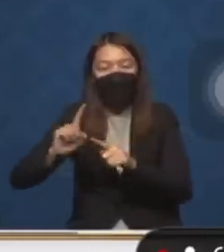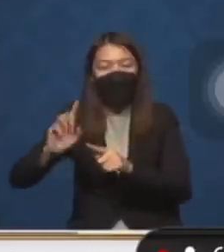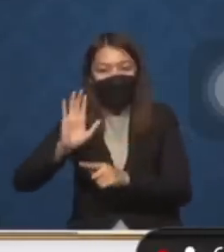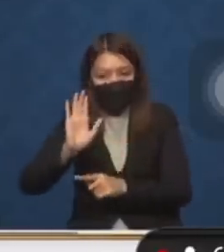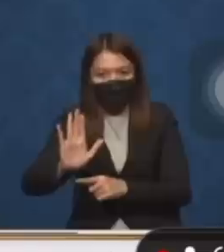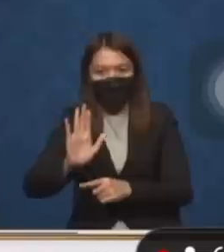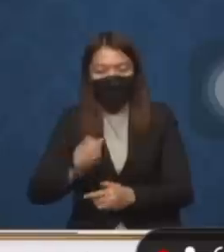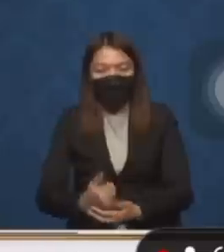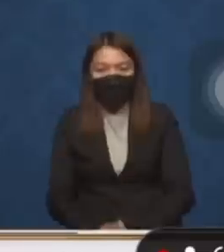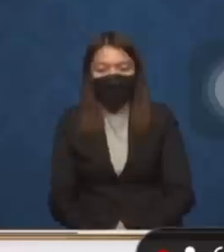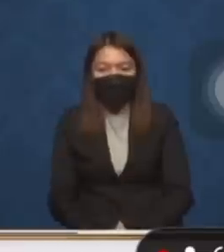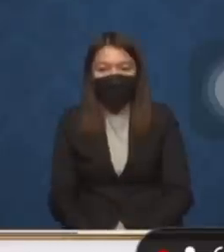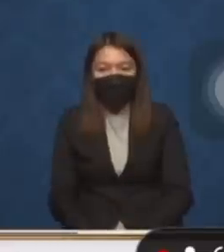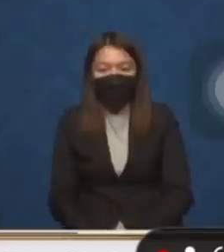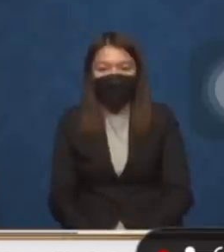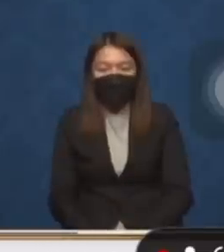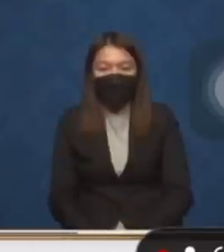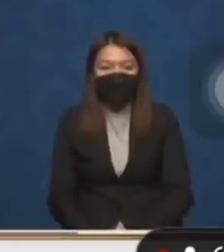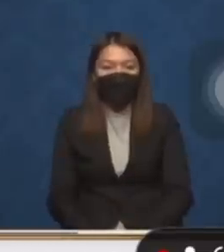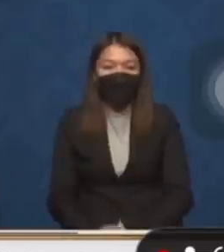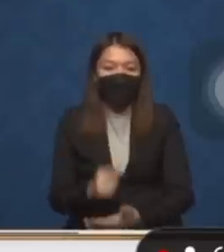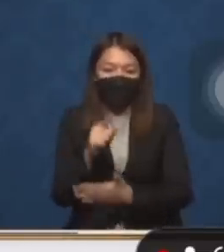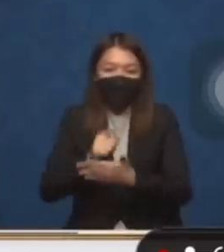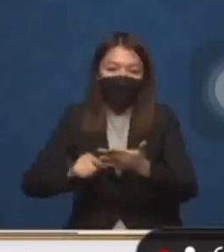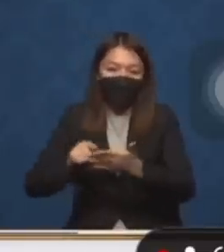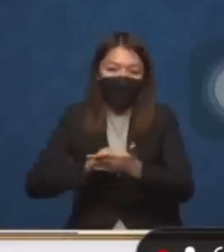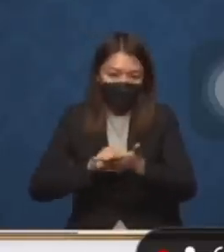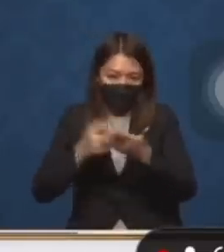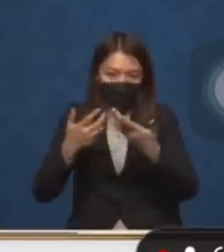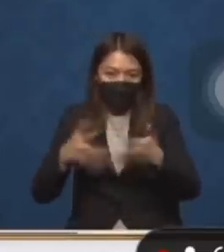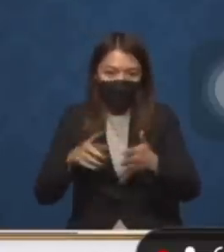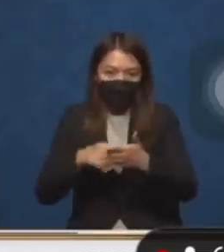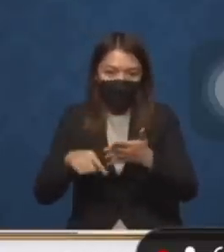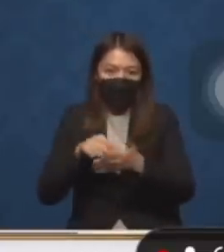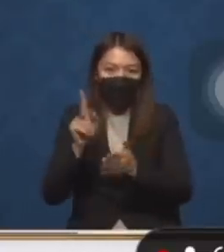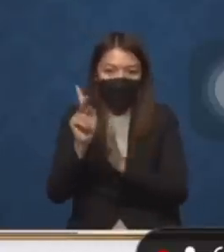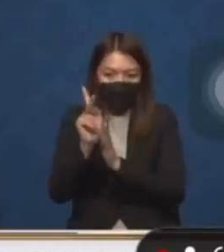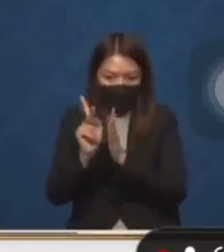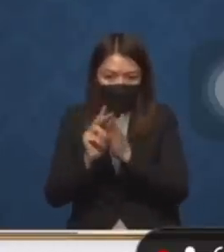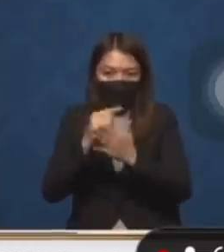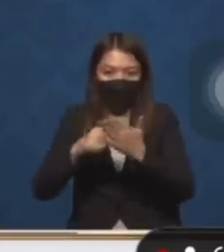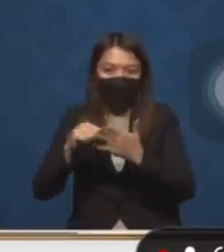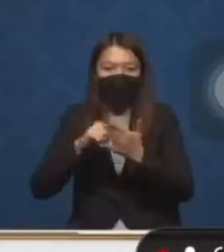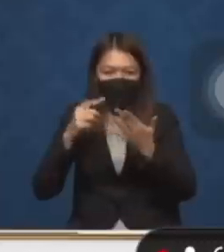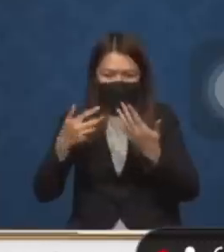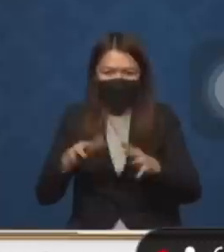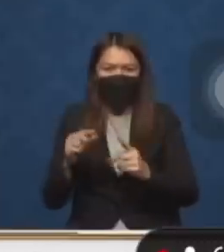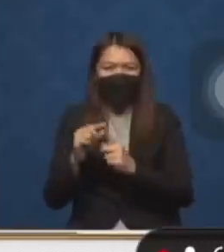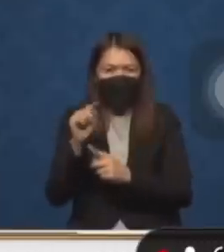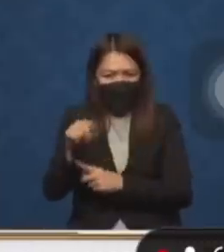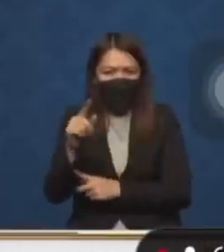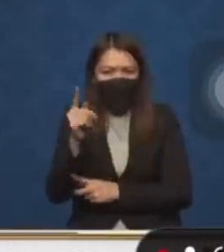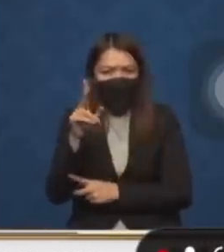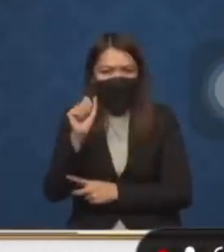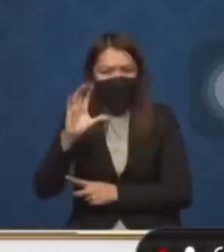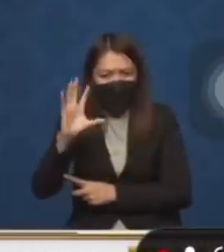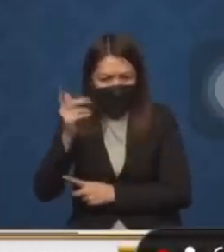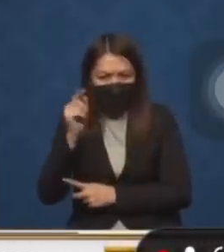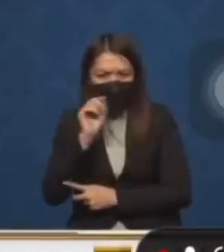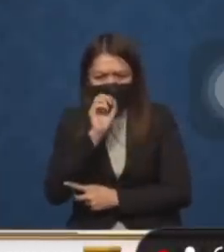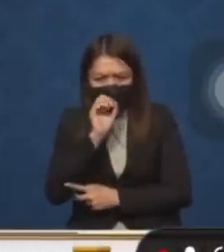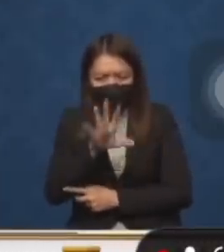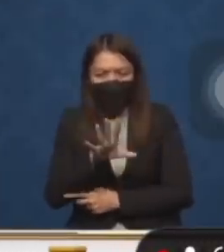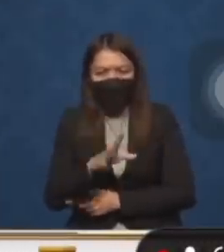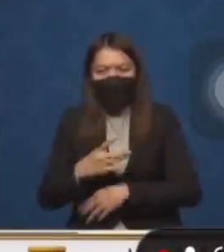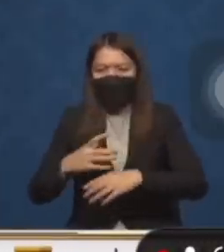และแม้จะมการประกาศการเลอกตั้งแม้จะมีเข้าสู่หอดูการเลอกตงมกดหมายกเลือกตั้งก็ยมคำสงหัหนาคอสช.ออกมาอีกที่บอกวา